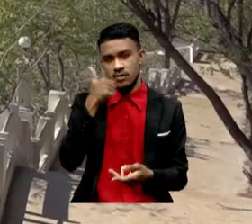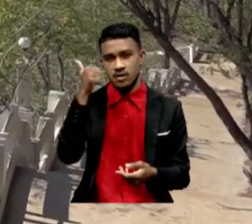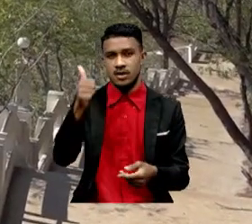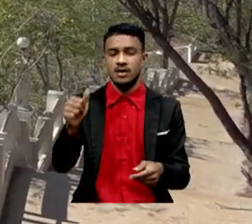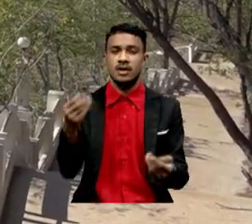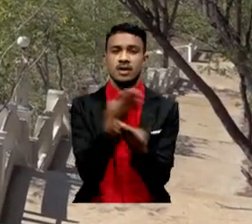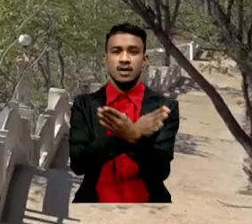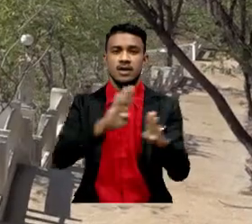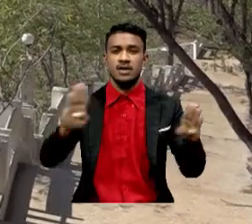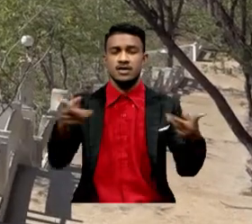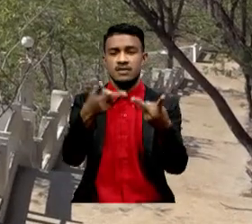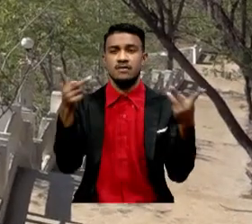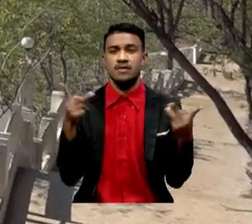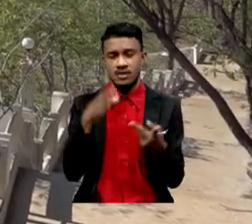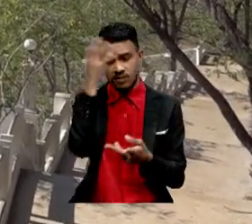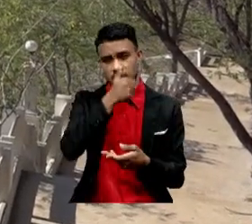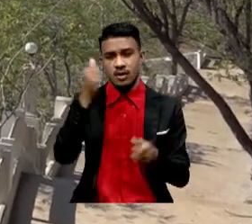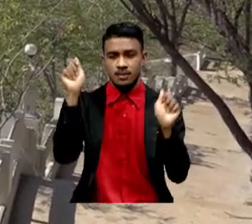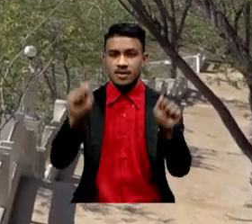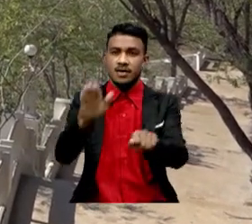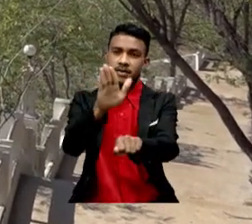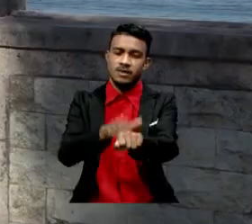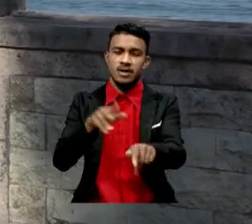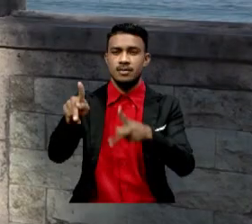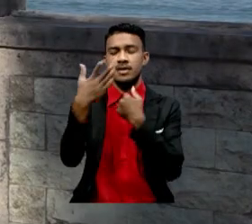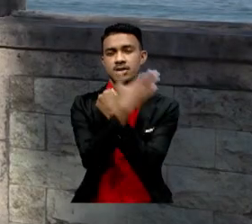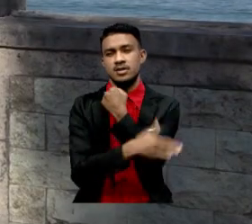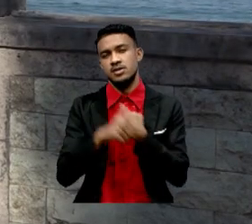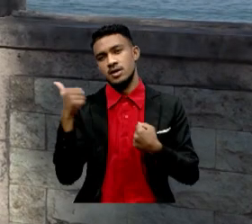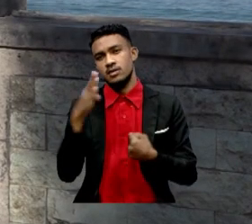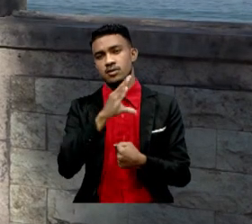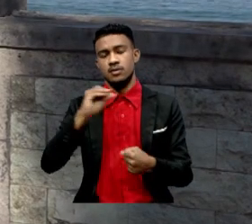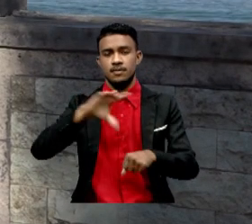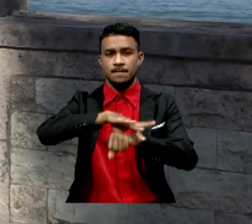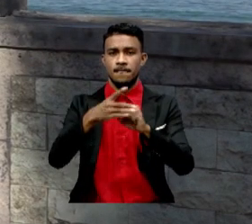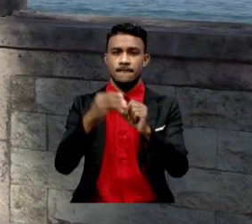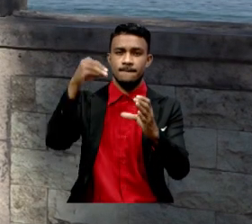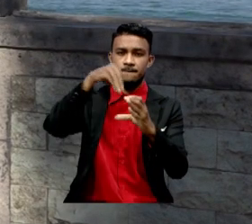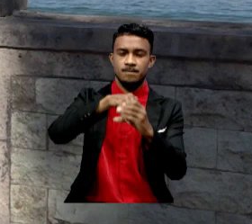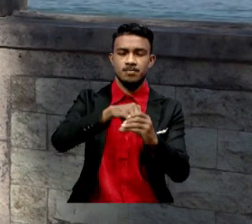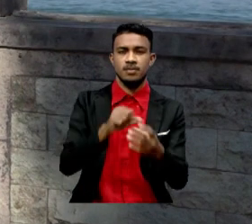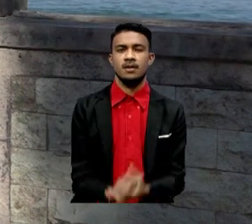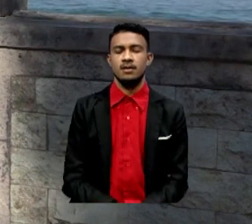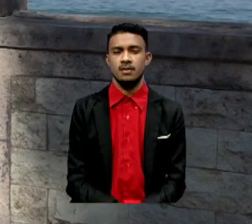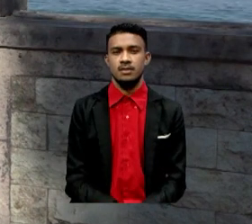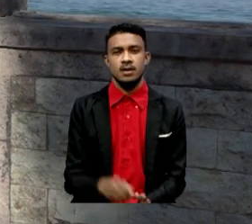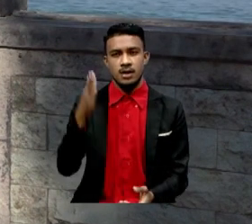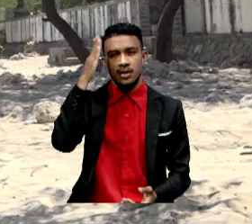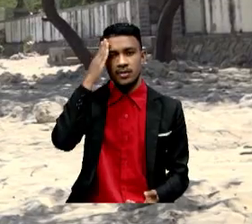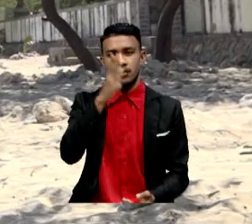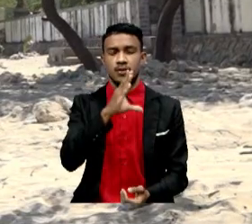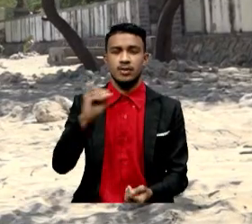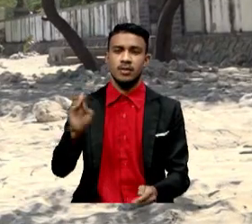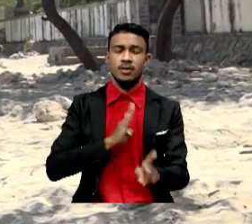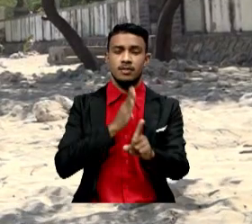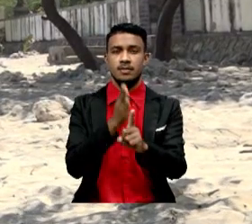potensia turistiku hodi bele atrai visitante railaran no rai liur. Ho maneira, plano kreativu no kualidade